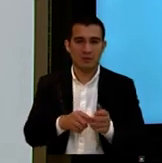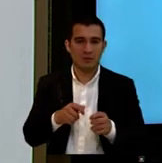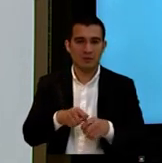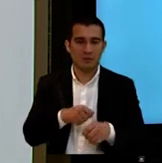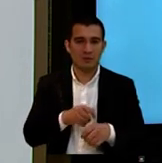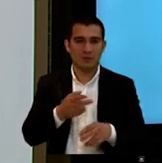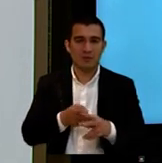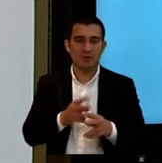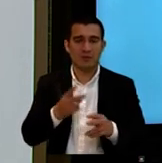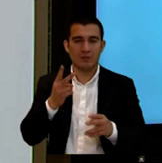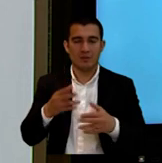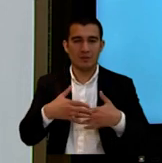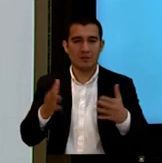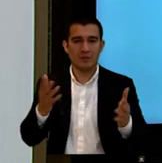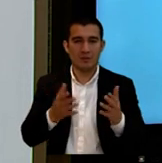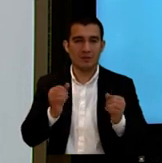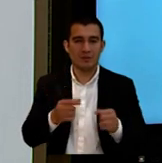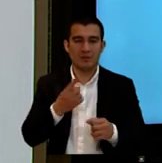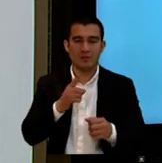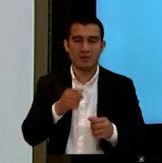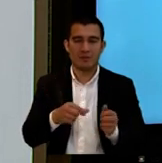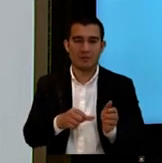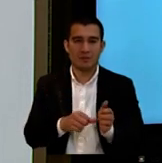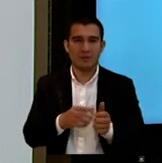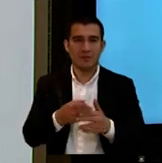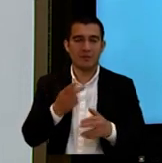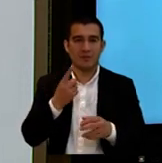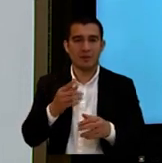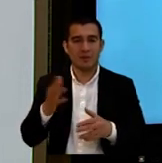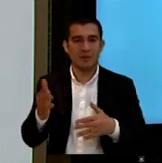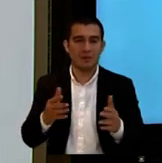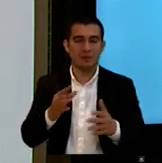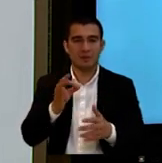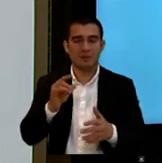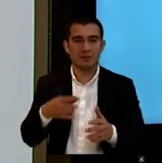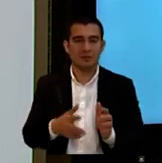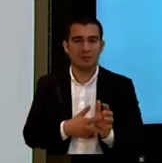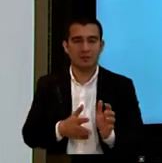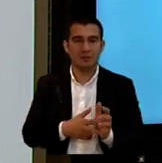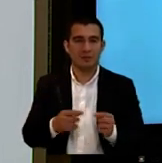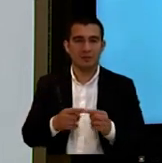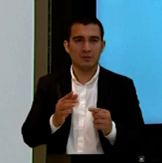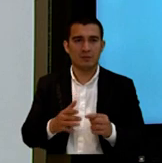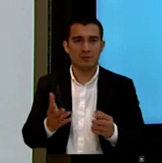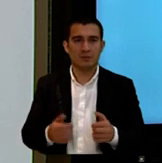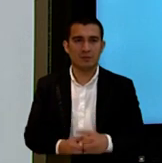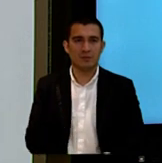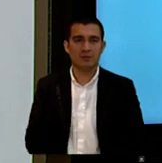ikkita qanoti 1.10 metr bo'lsa, demak, bitta qanoti 0.18 metrga teng